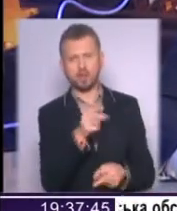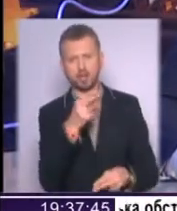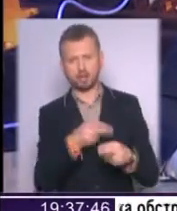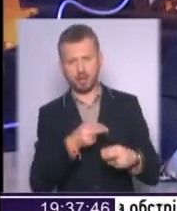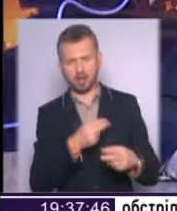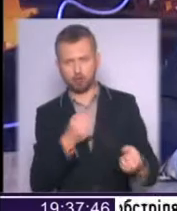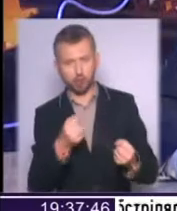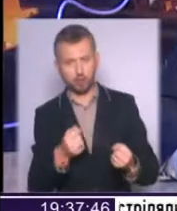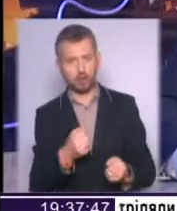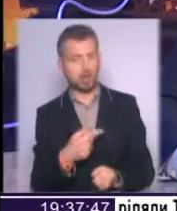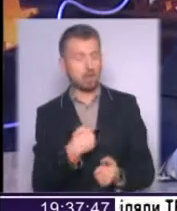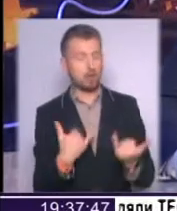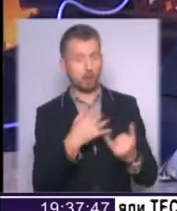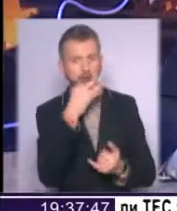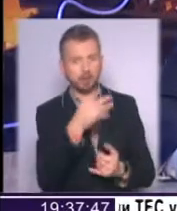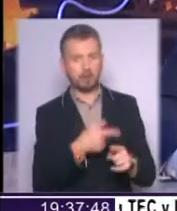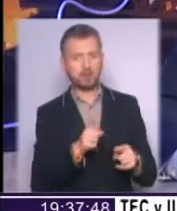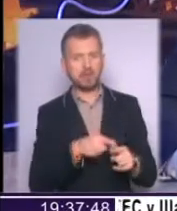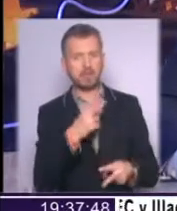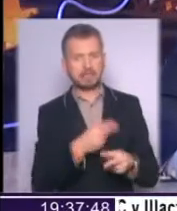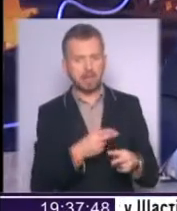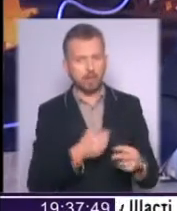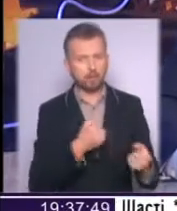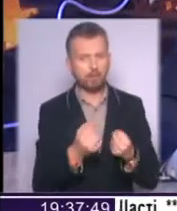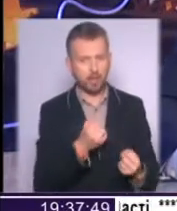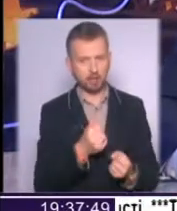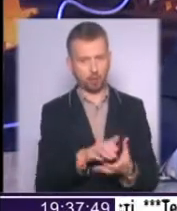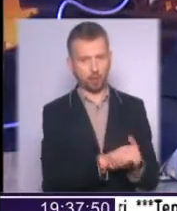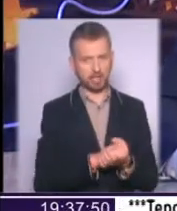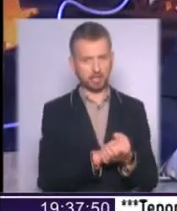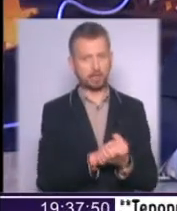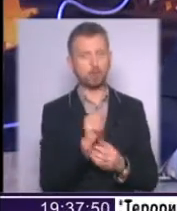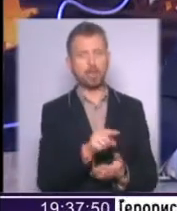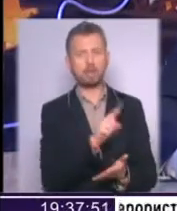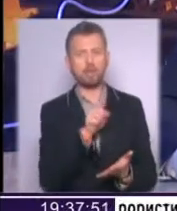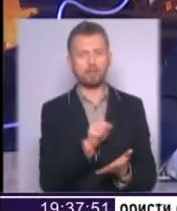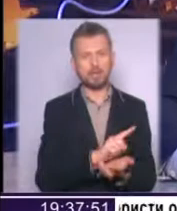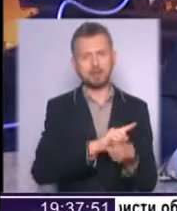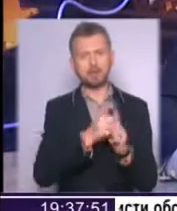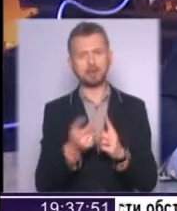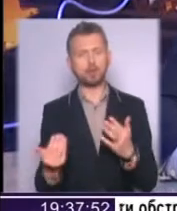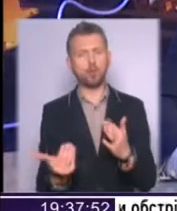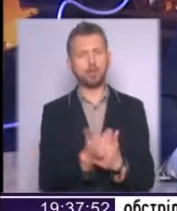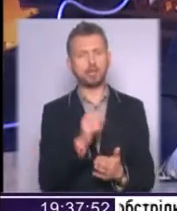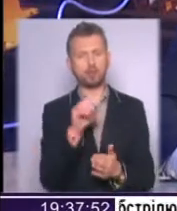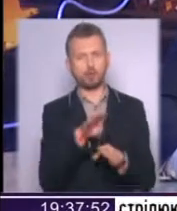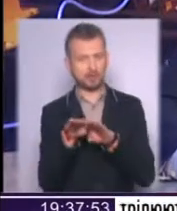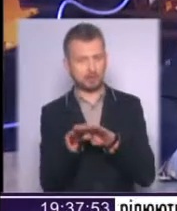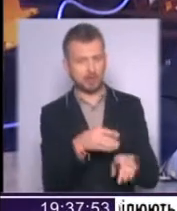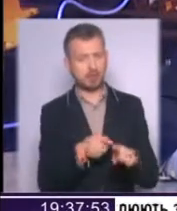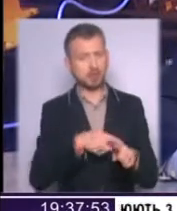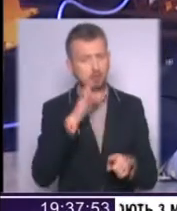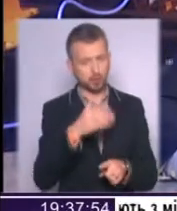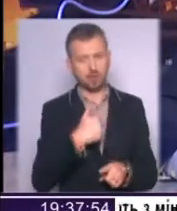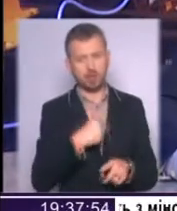зараз. Я сьогодні, до речі, сказав, що це загартування коаліції, що вона повинна перейти на якісь нові європейські стандарти, це відбудеться. Я в це,